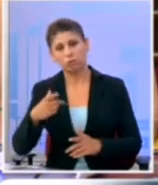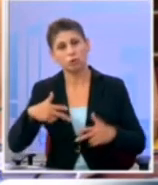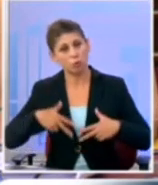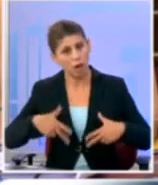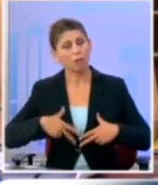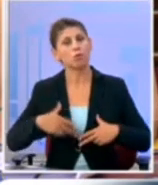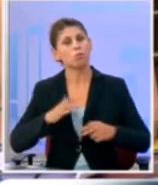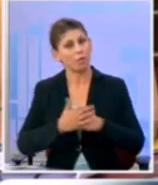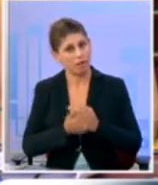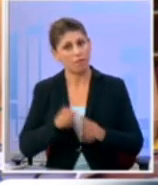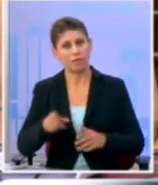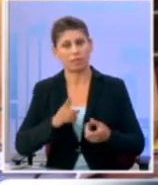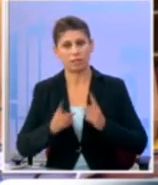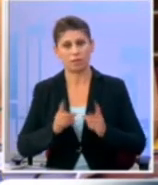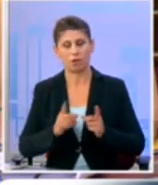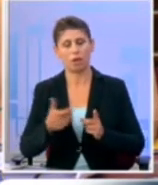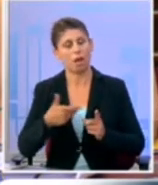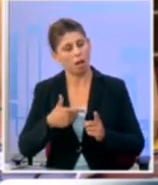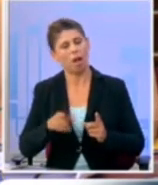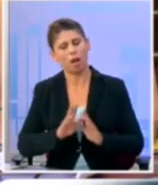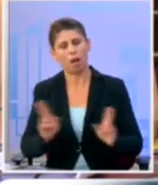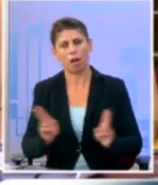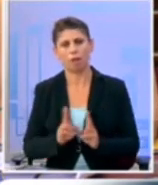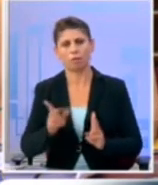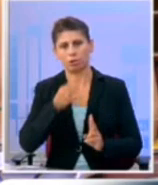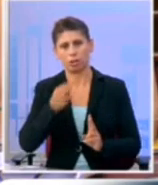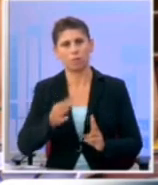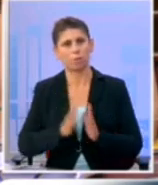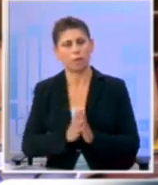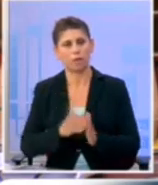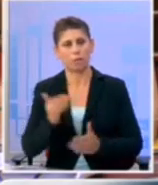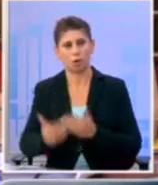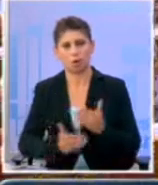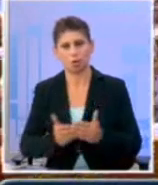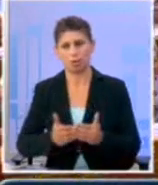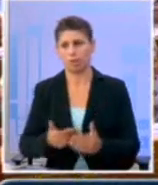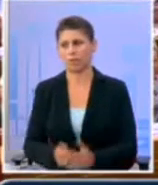αυτή. Αυτά θέλω να πω και παρακαλώ να προχωρήσει τη διαδικασία.